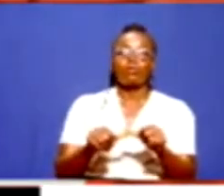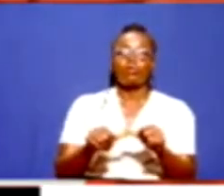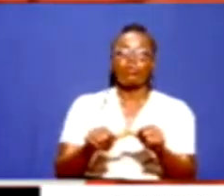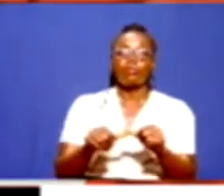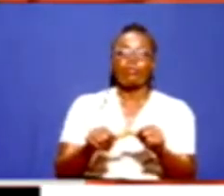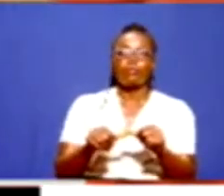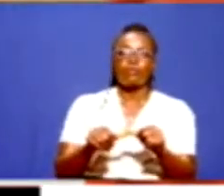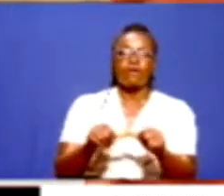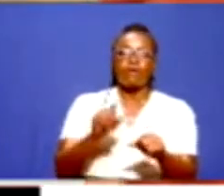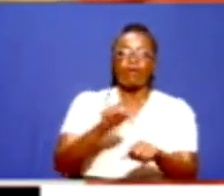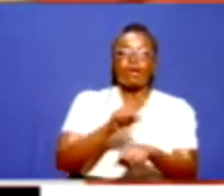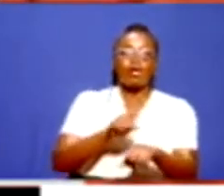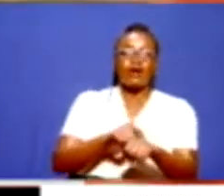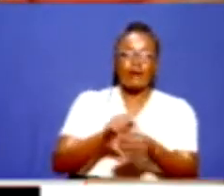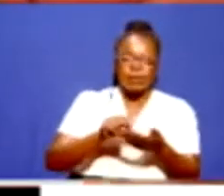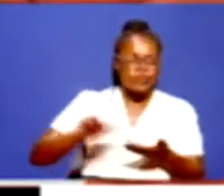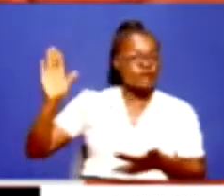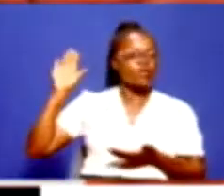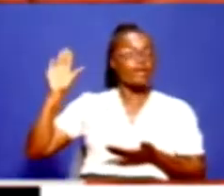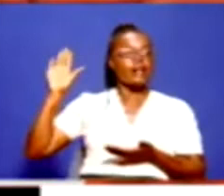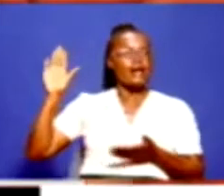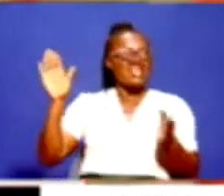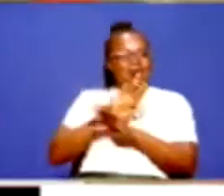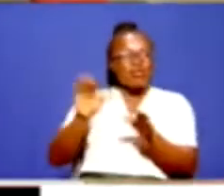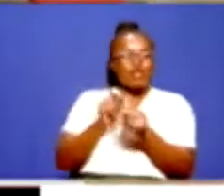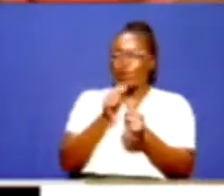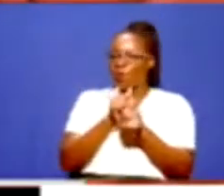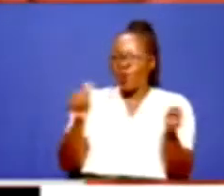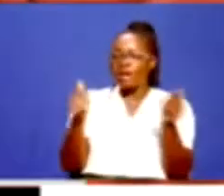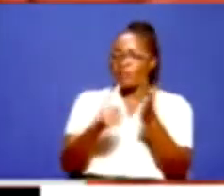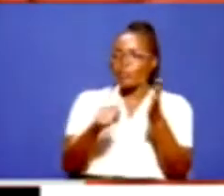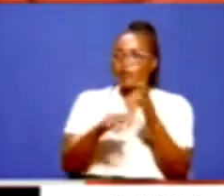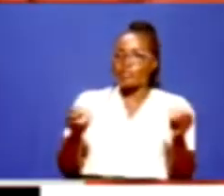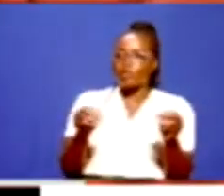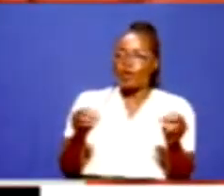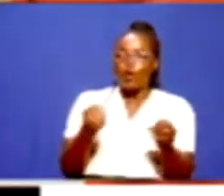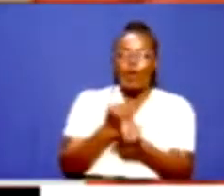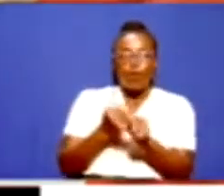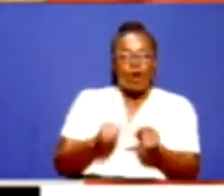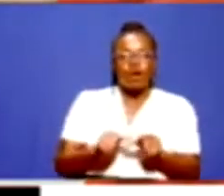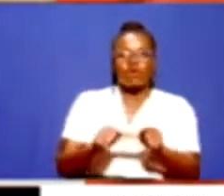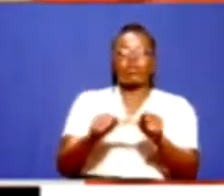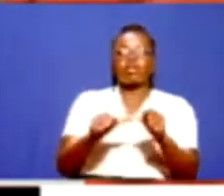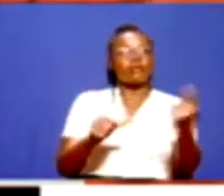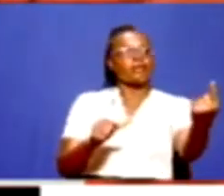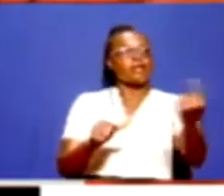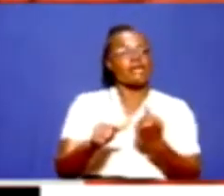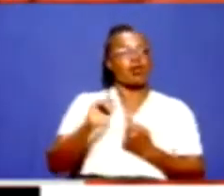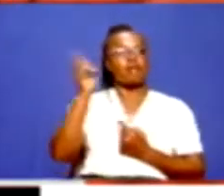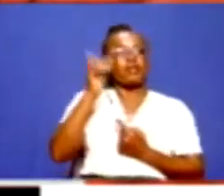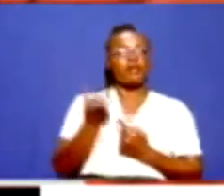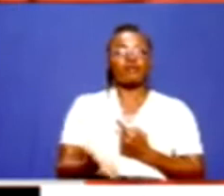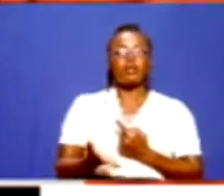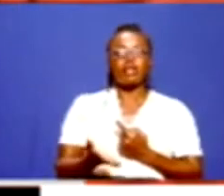ameapishwa, nchi kaendelea vizuri, hakuna shida. The ladies anaendelea na kazi. Alikuja Nairobi hapo, amekaa baleta wa